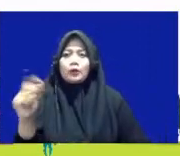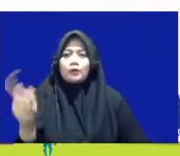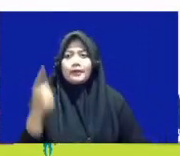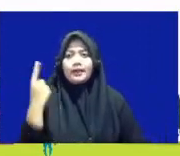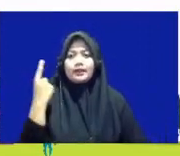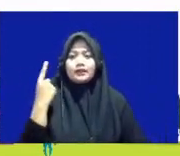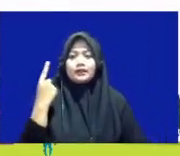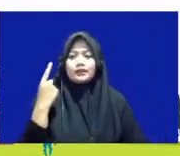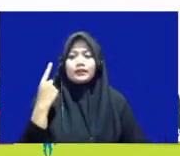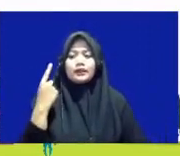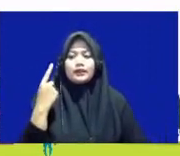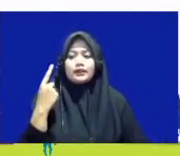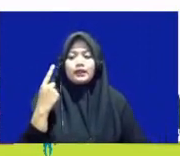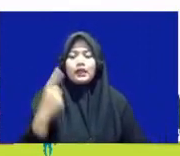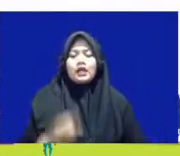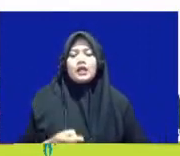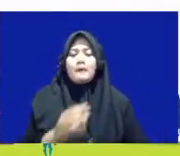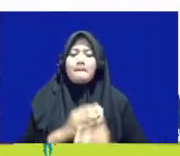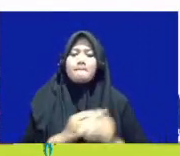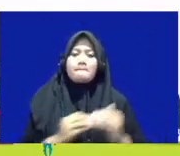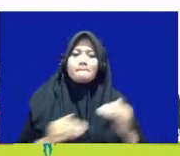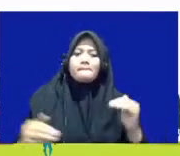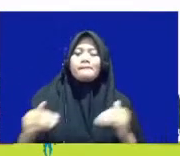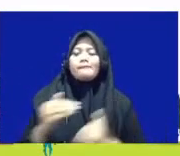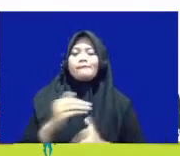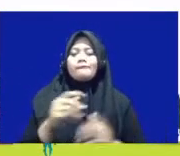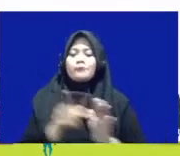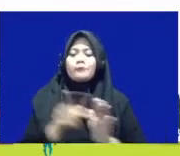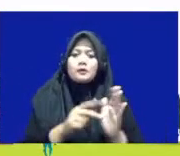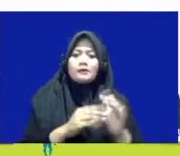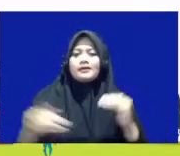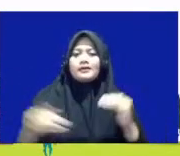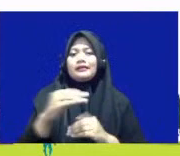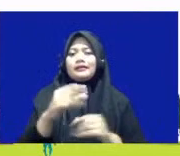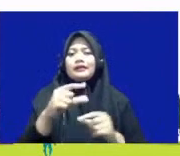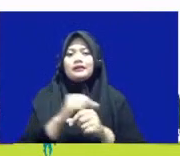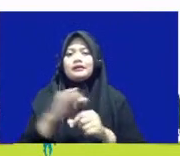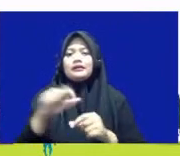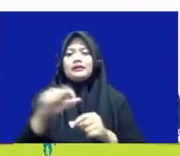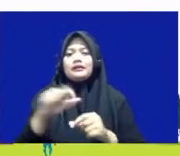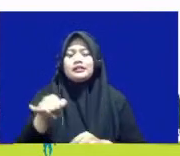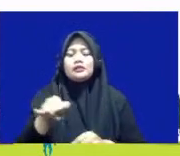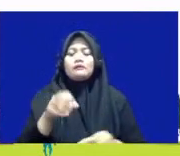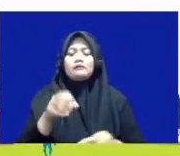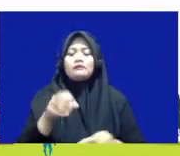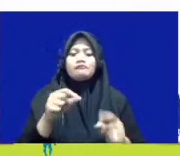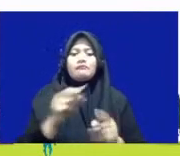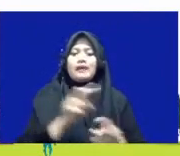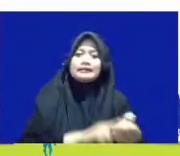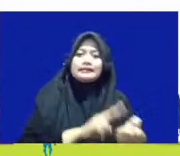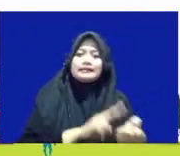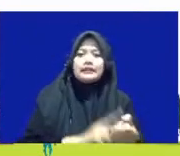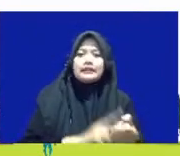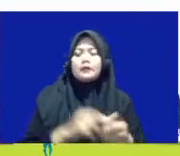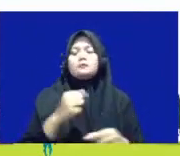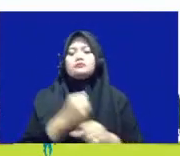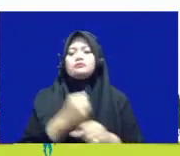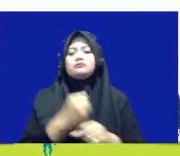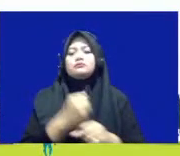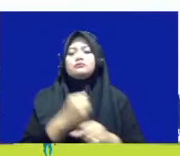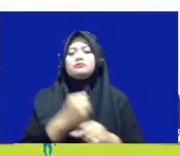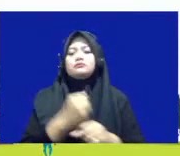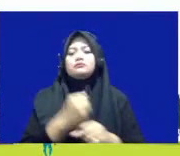Program peningkatan gizi untuk para pasien COVID, tenaga medis, agar membantu peningkatan